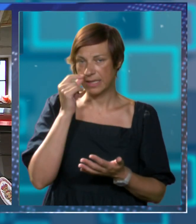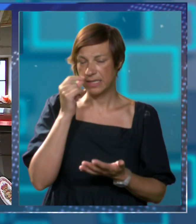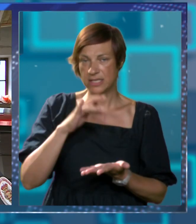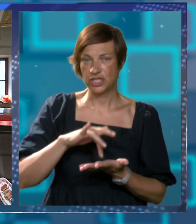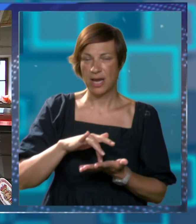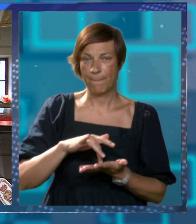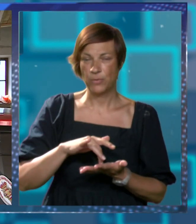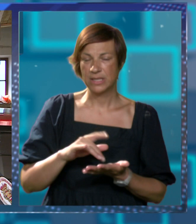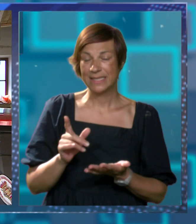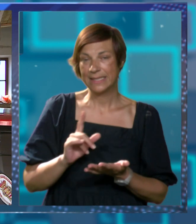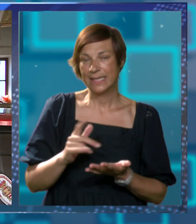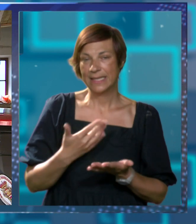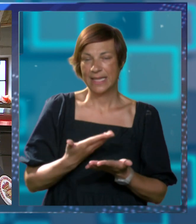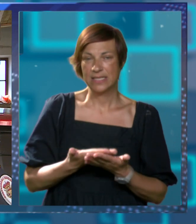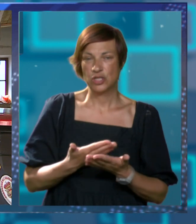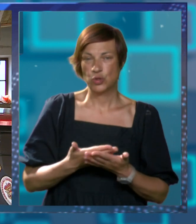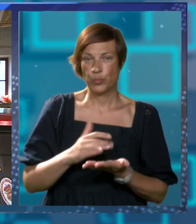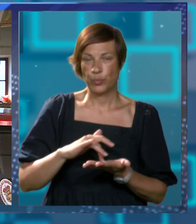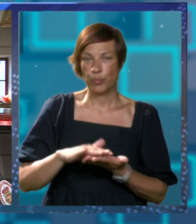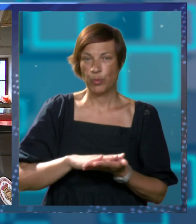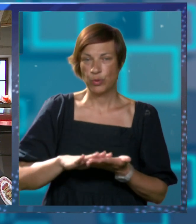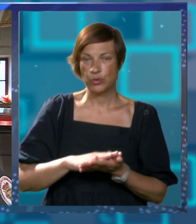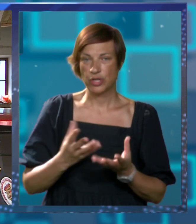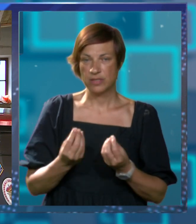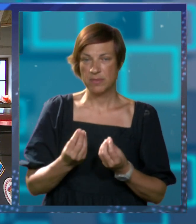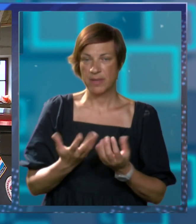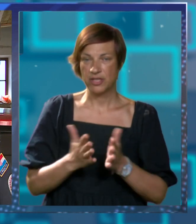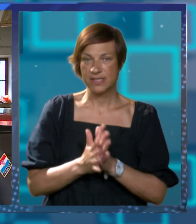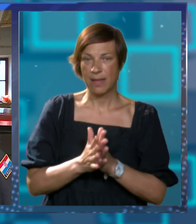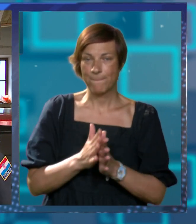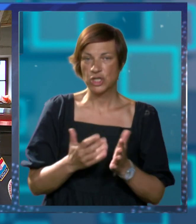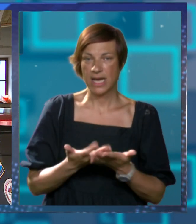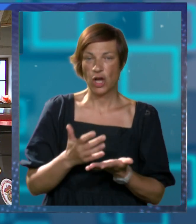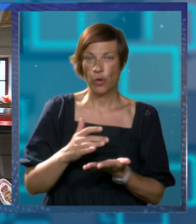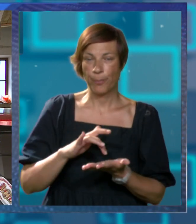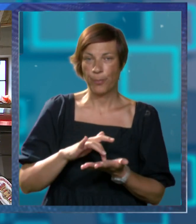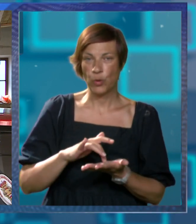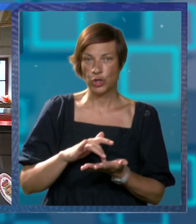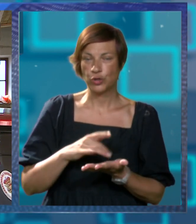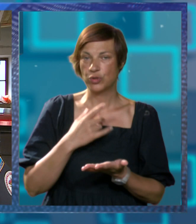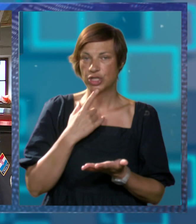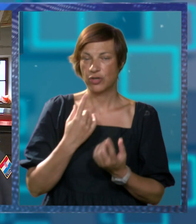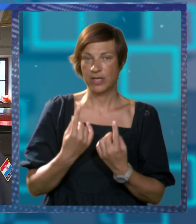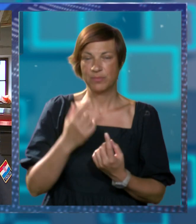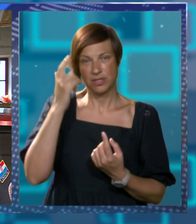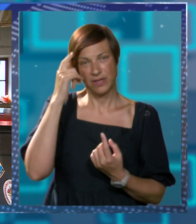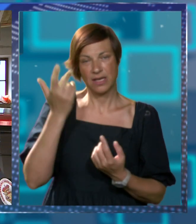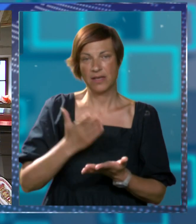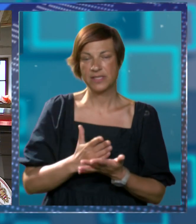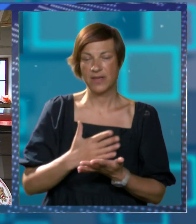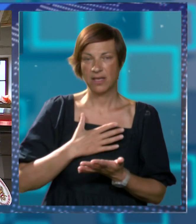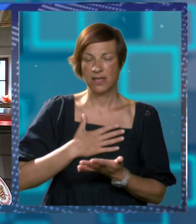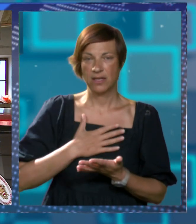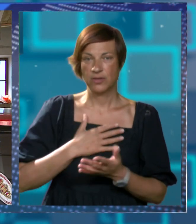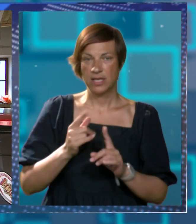kritična područja, ne da su neka područja na kojim smo imali dosta požara, nego neka područja koja nam stoje na glavi su